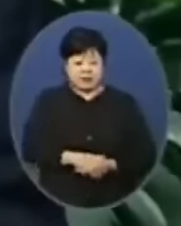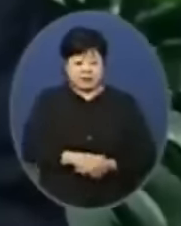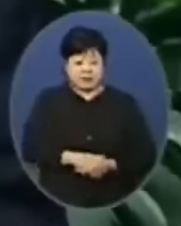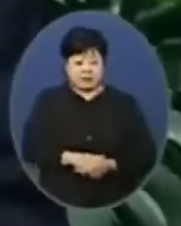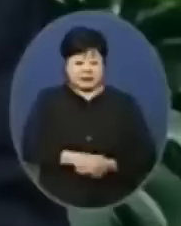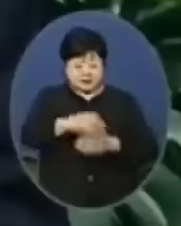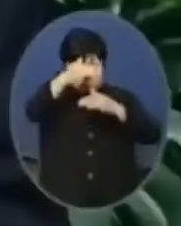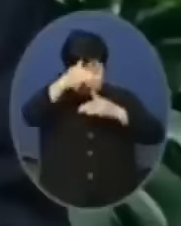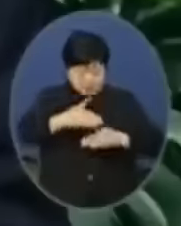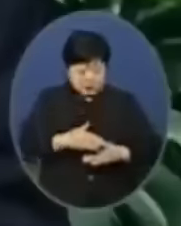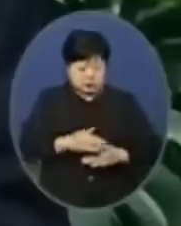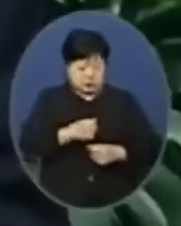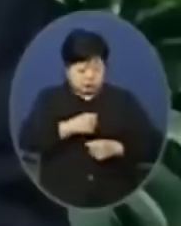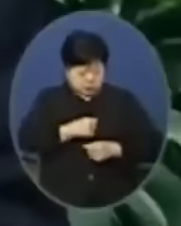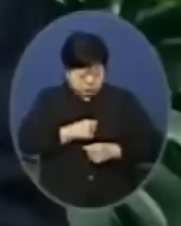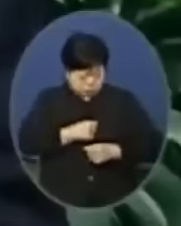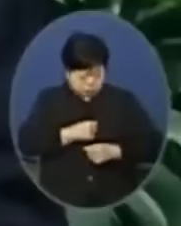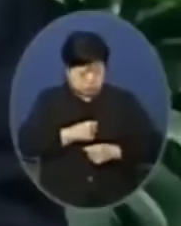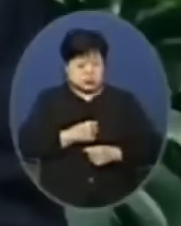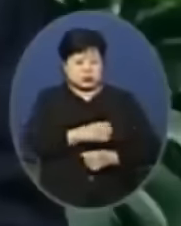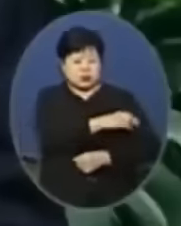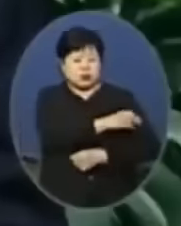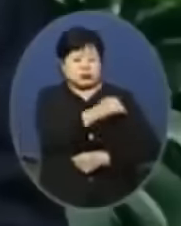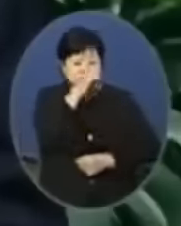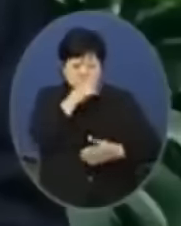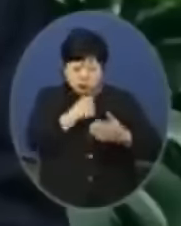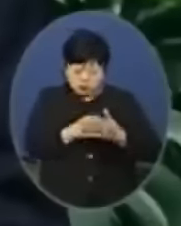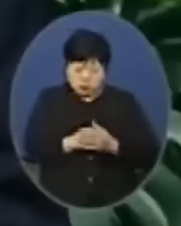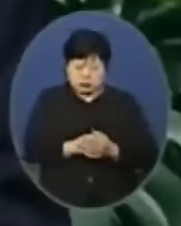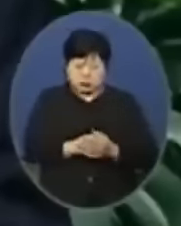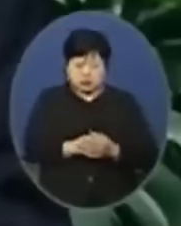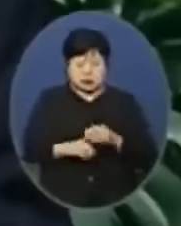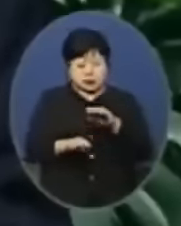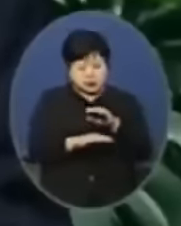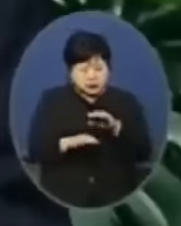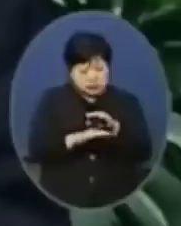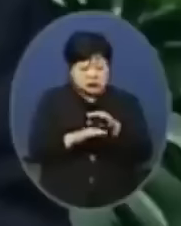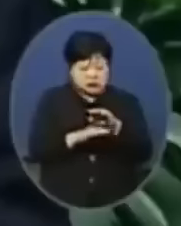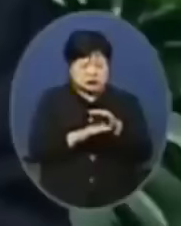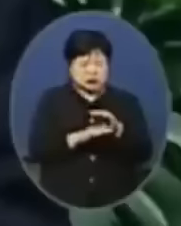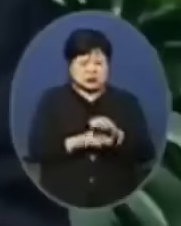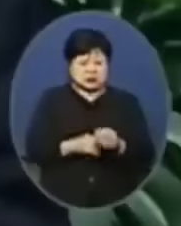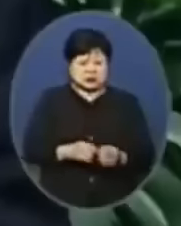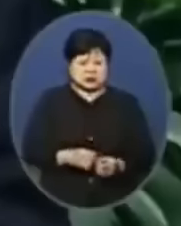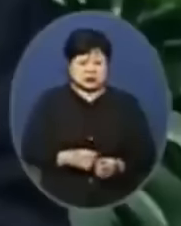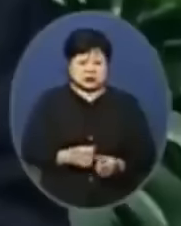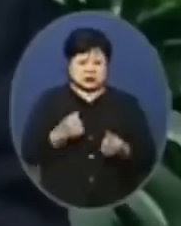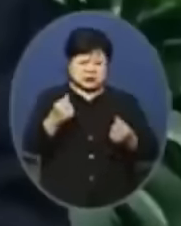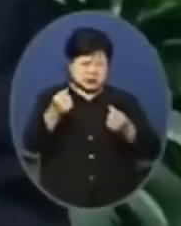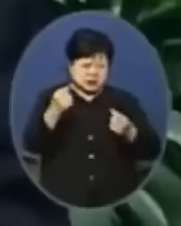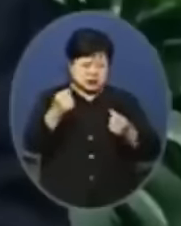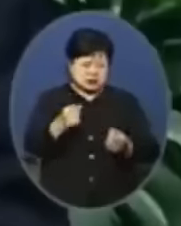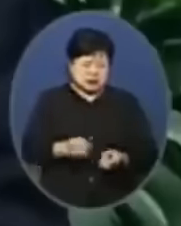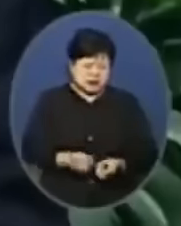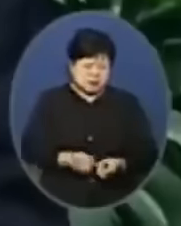되는 것입니다. 교통성경은 권능을 가지고 있는 것입니다. 자동차는 익수시아 아닌